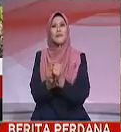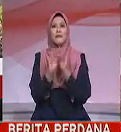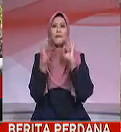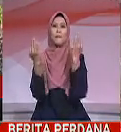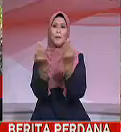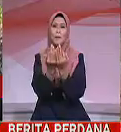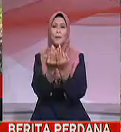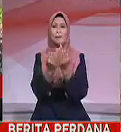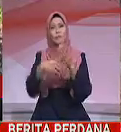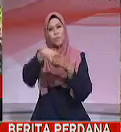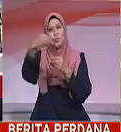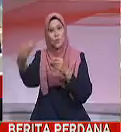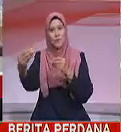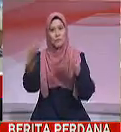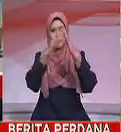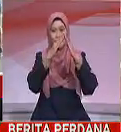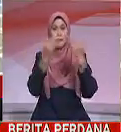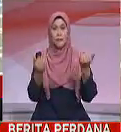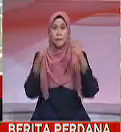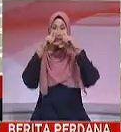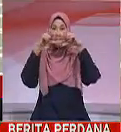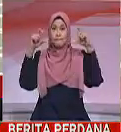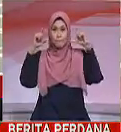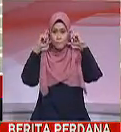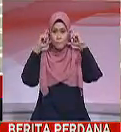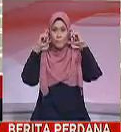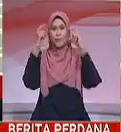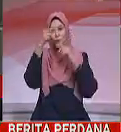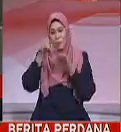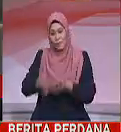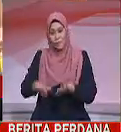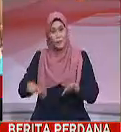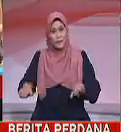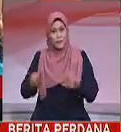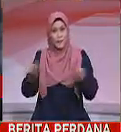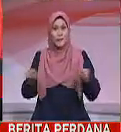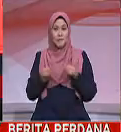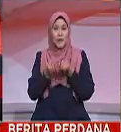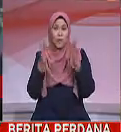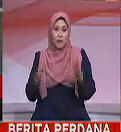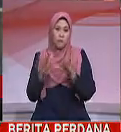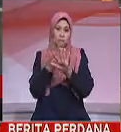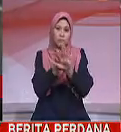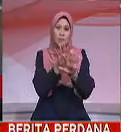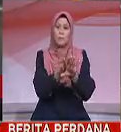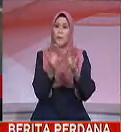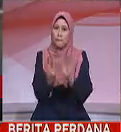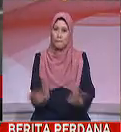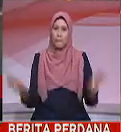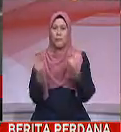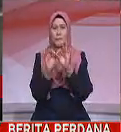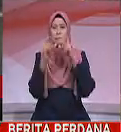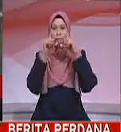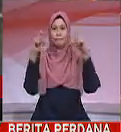di luar rumah. Pemakaian pelitup separuh muka bagi kanak-kanak di tempat awam menjadi keutamaan dan